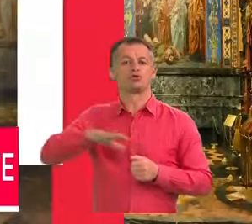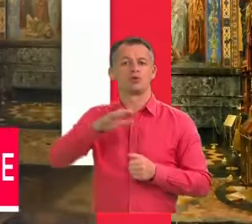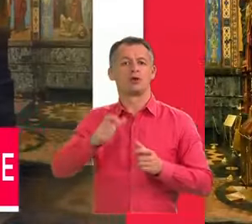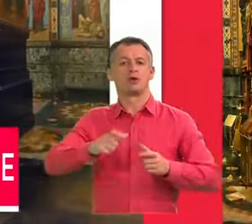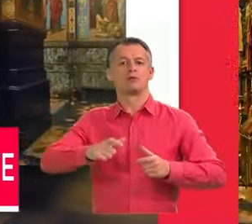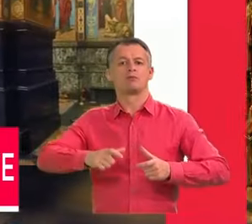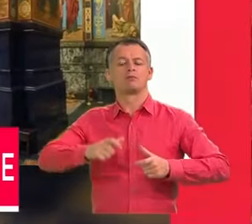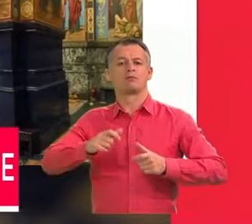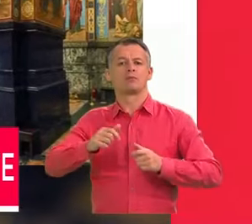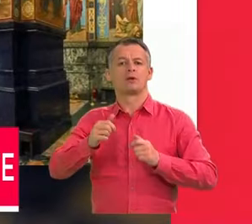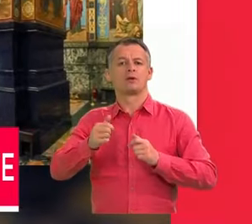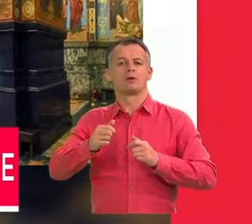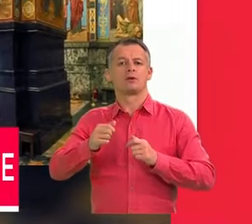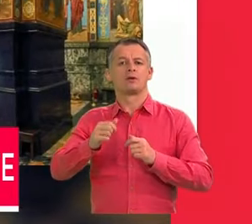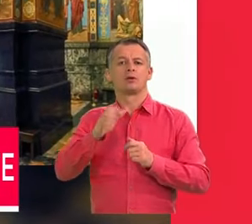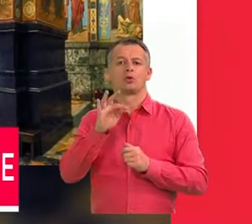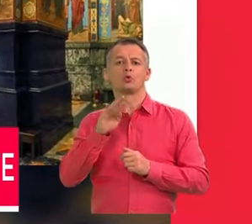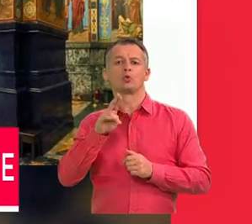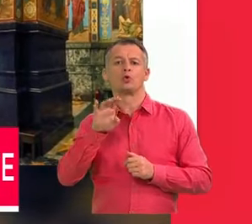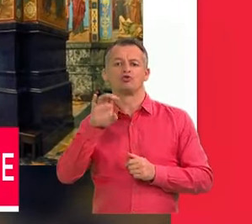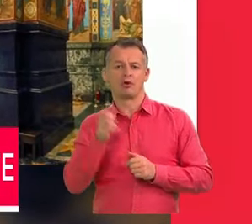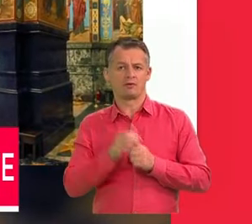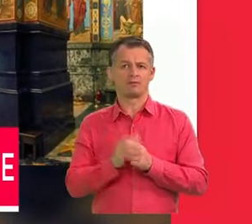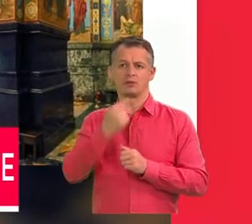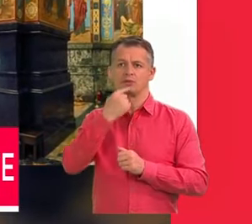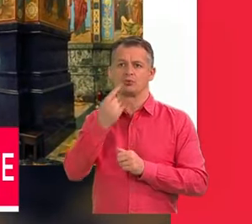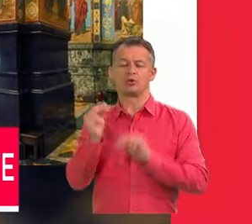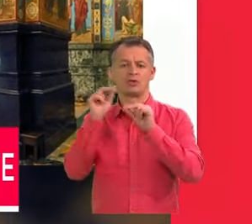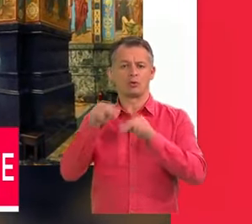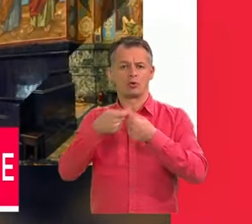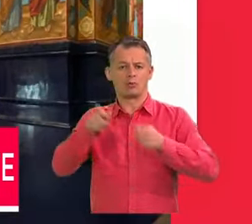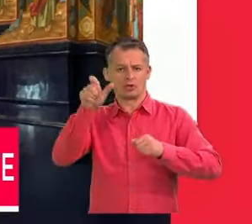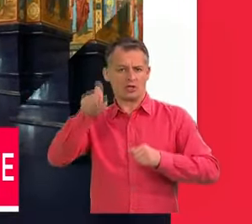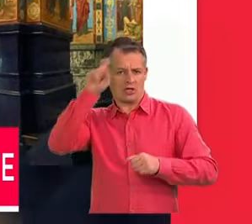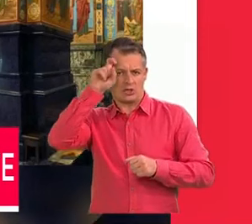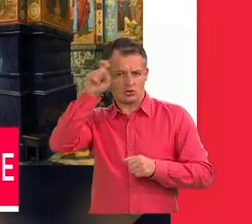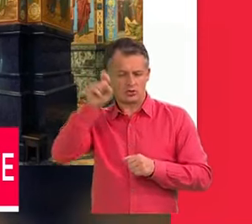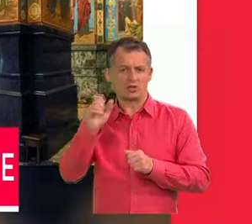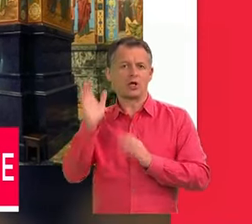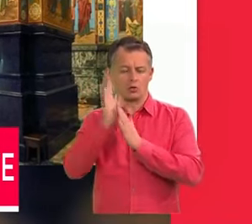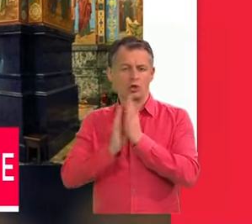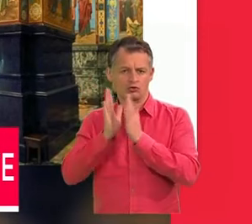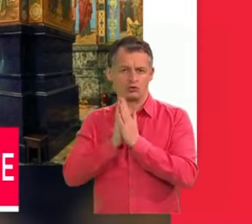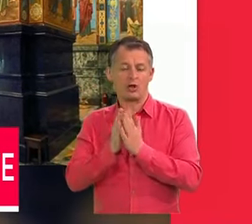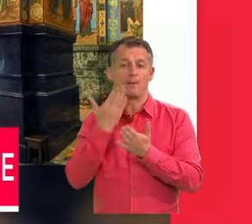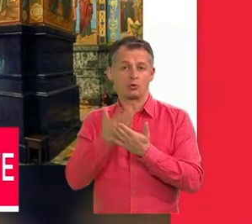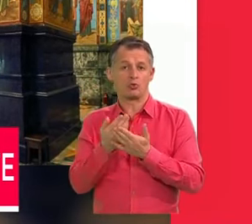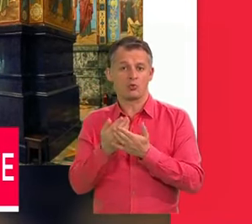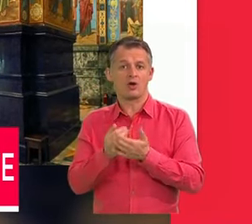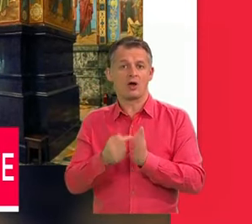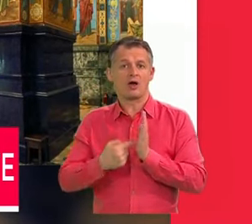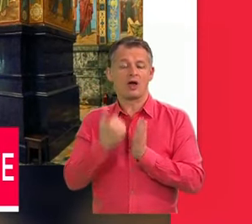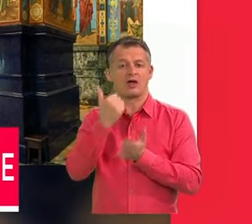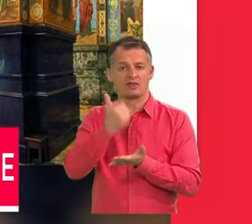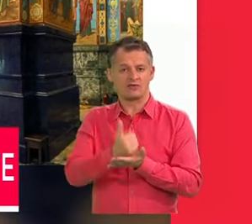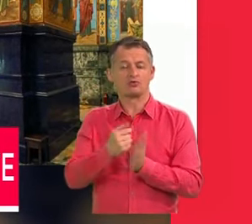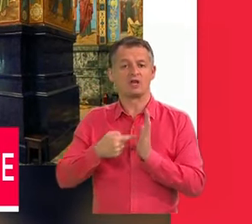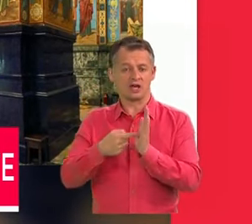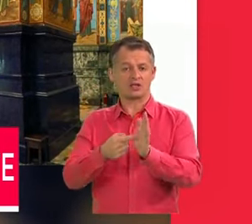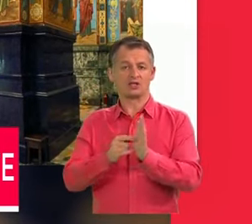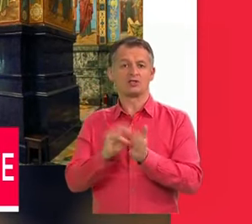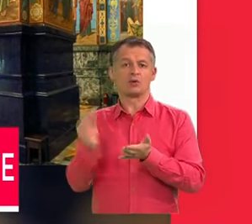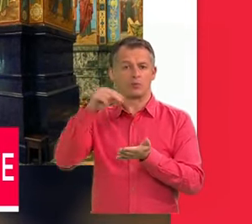și pe credincioșii tulceni la discernământ duhovnicesc și mai ales la rugăciune stăruitoare pentru ca adevărul să iasă la iveală și să fie instaurată cât